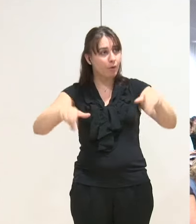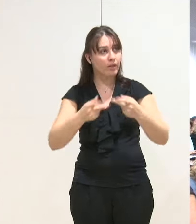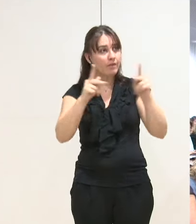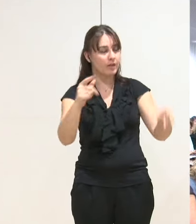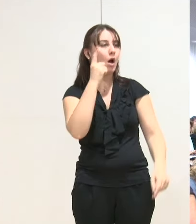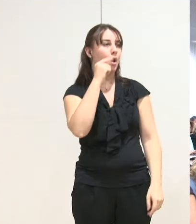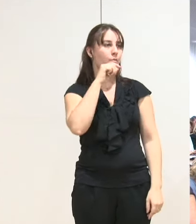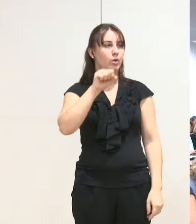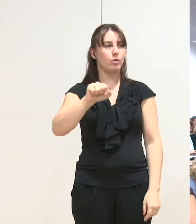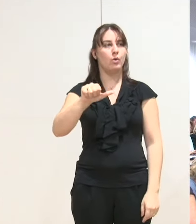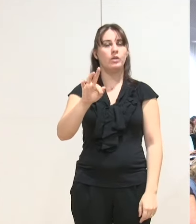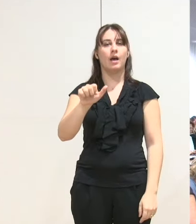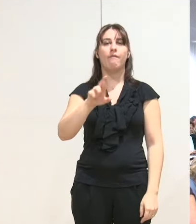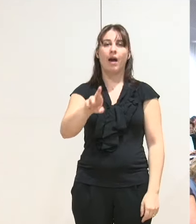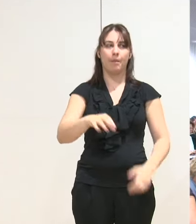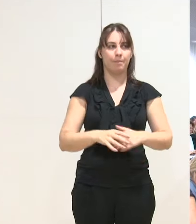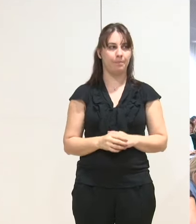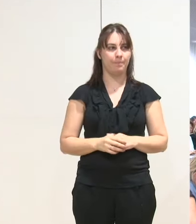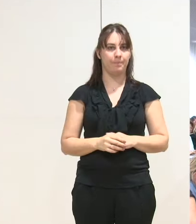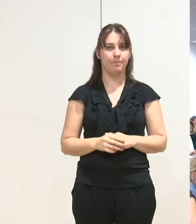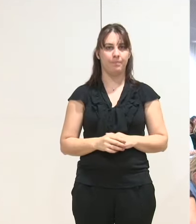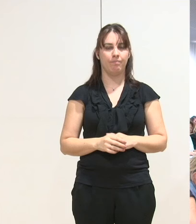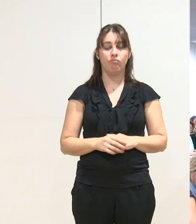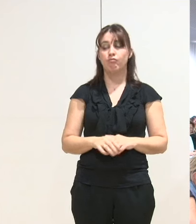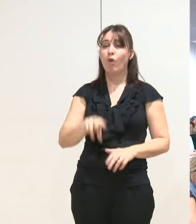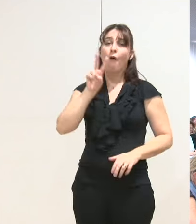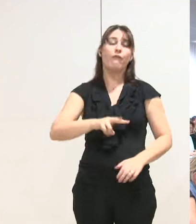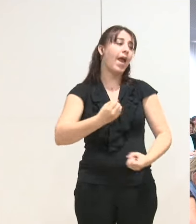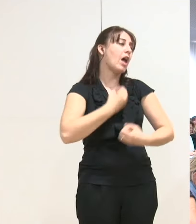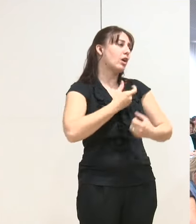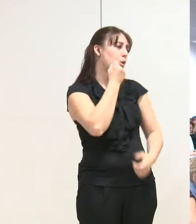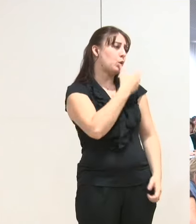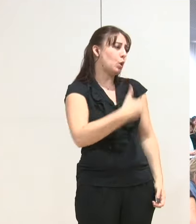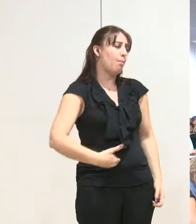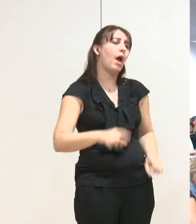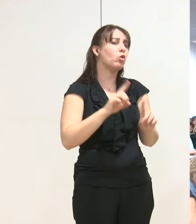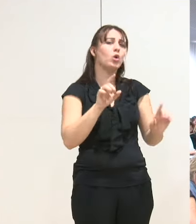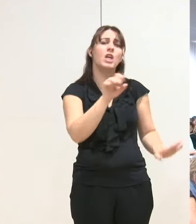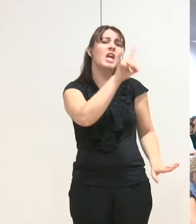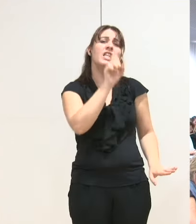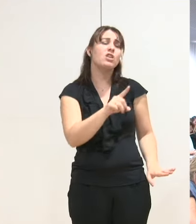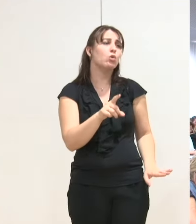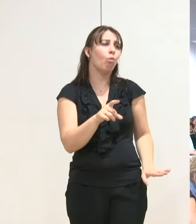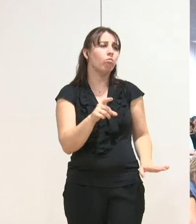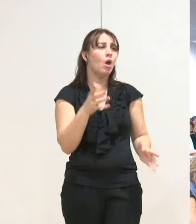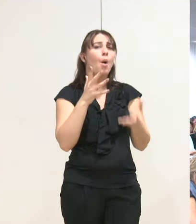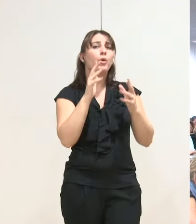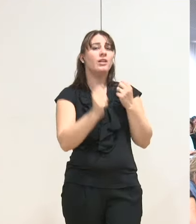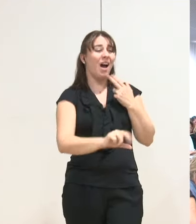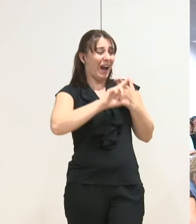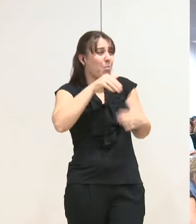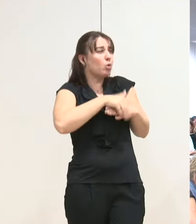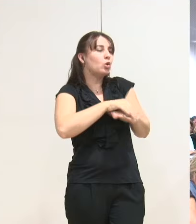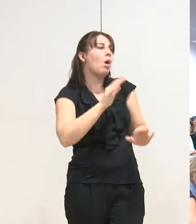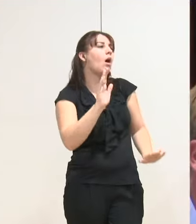monsieur Safar c'est pas vraiment une intervention Monsieur le Maire c'est plus une question qui mérite d'ailleurs sans doute pas de réponse là ce